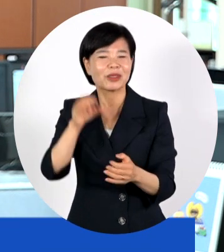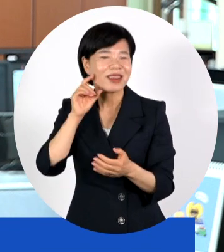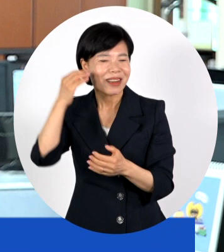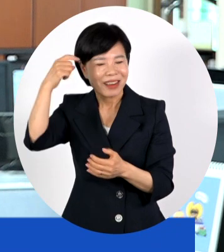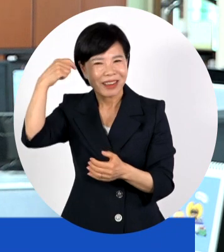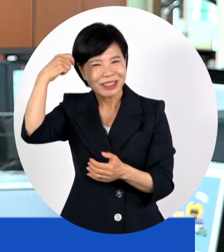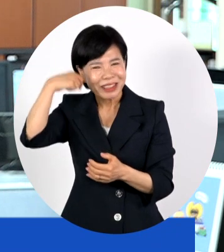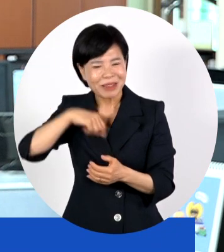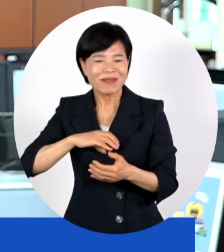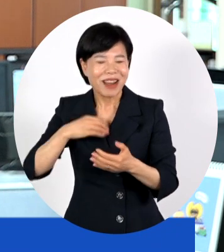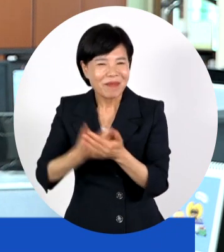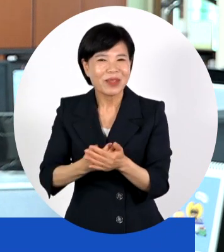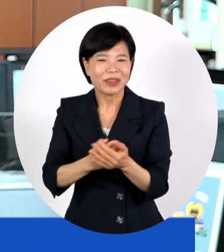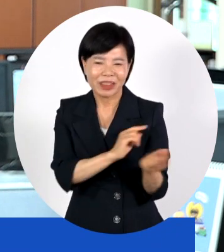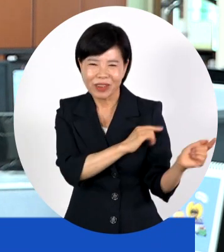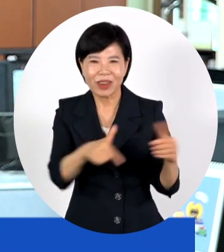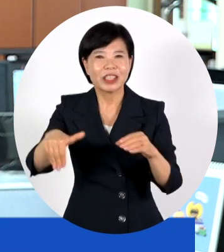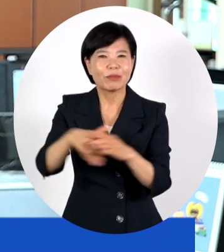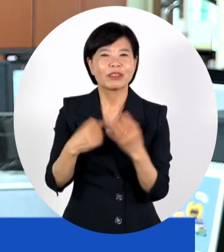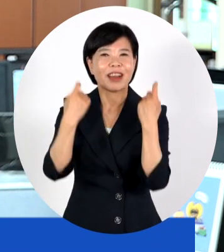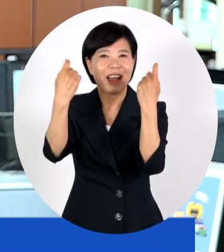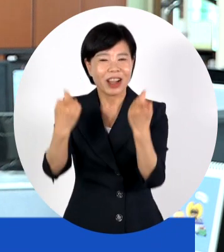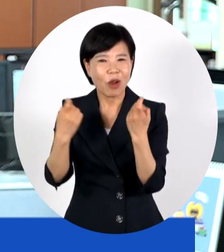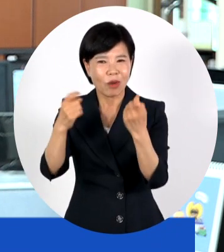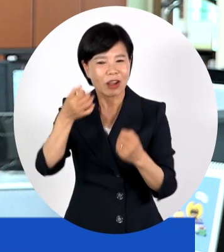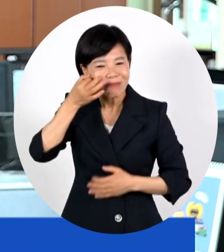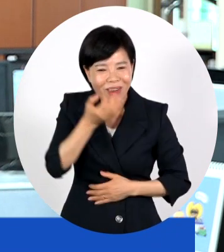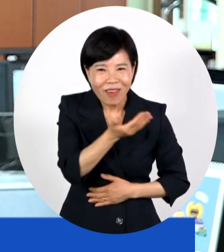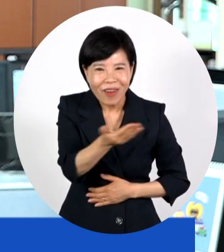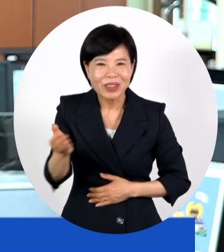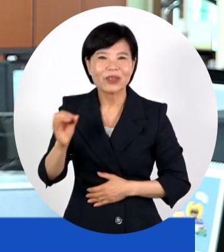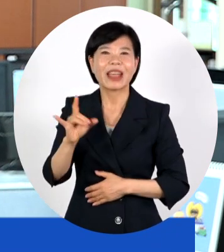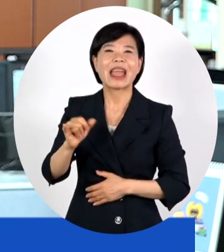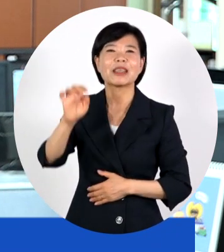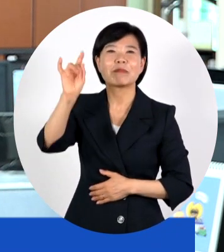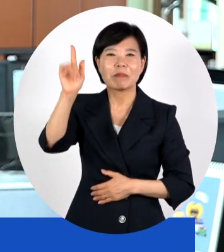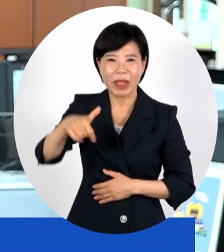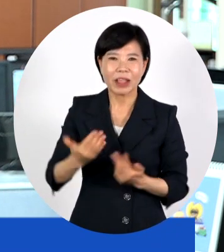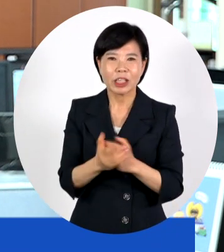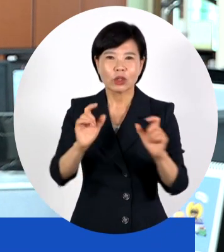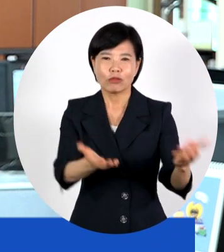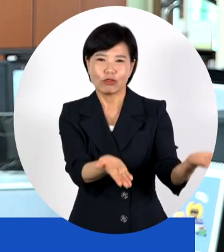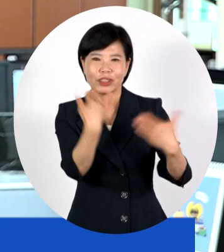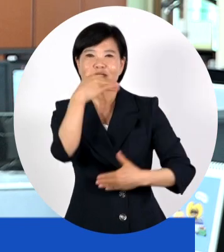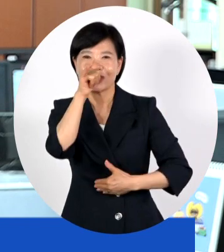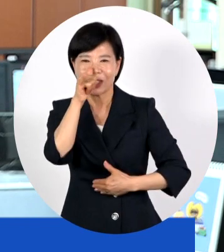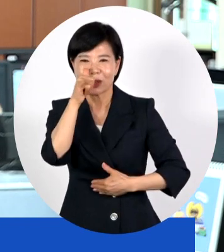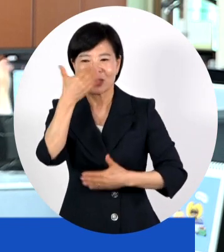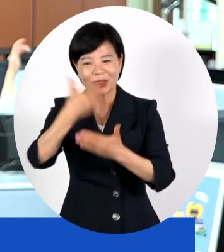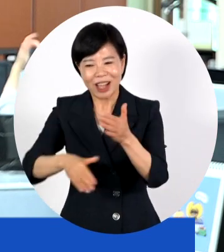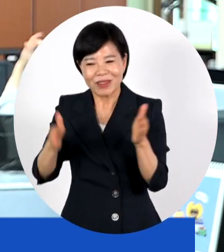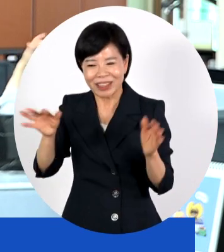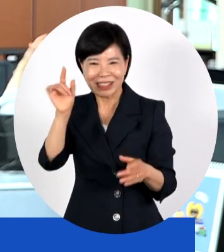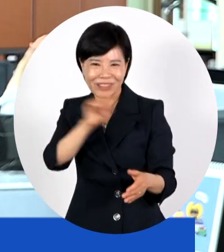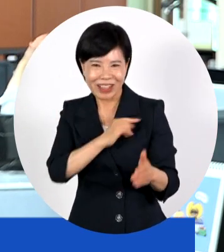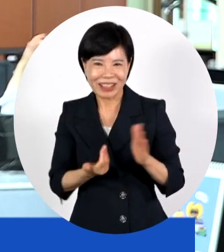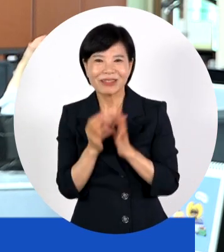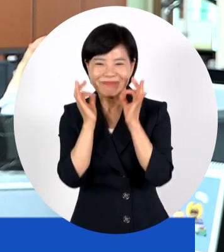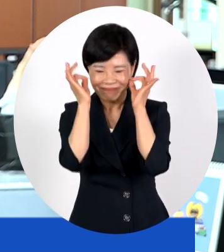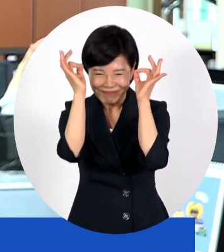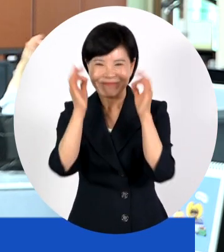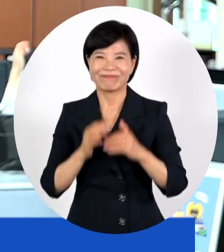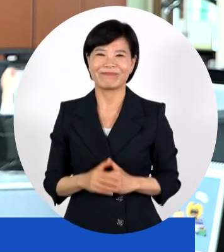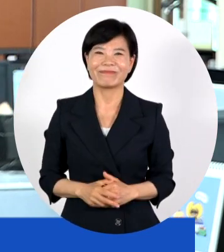보편적인 감동을 안겨줄 수 있는 다채로운 문화관광 자원을 선보여 에이펙이 제주에서 유치될 수 있도록 남은 기간